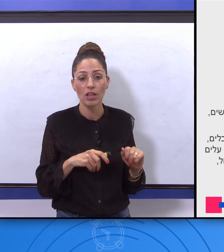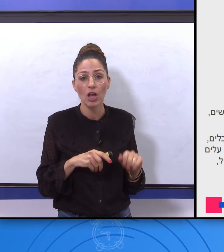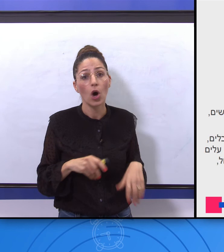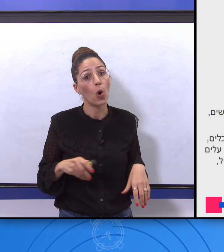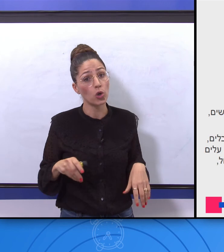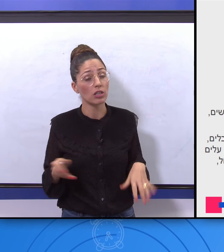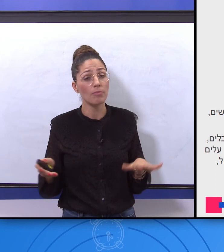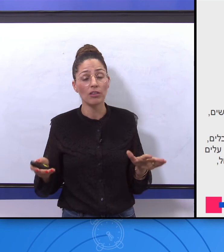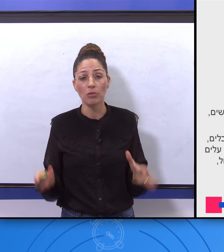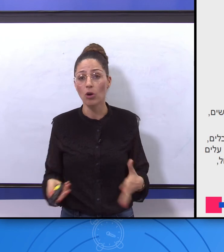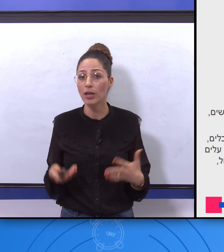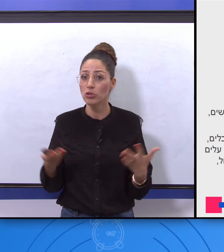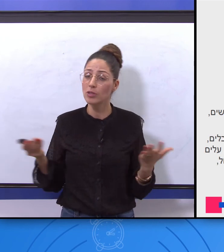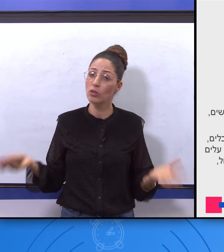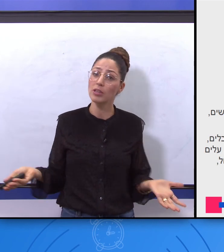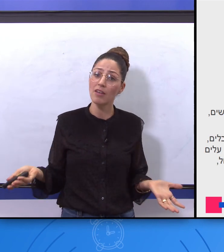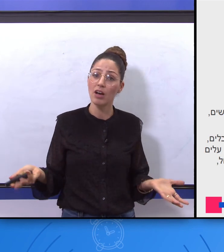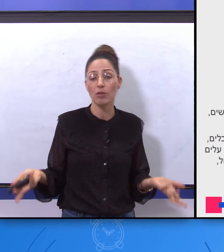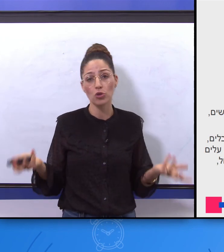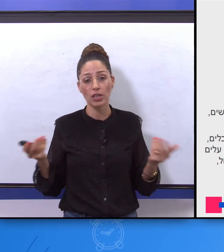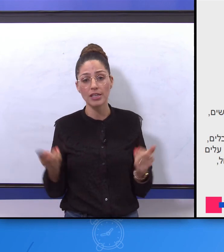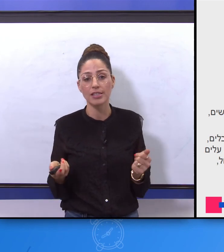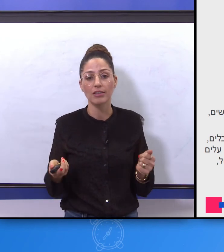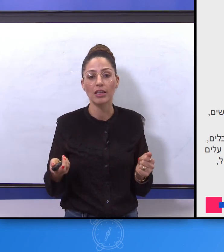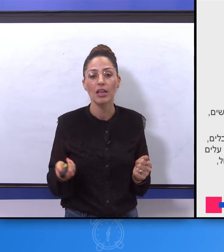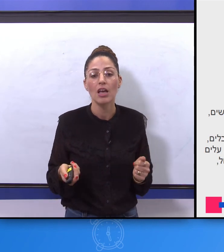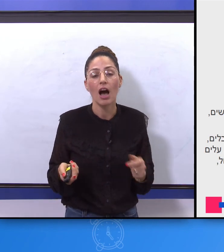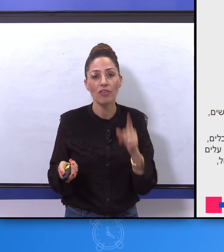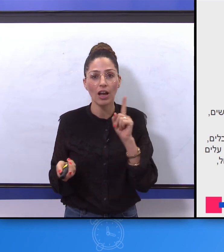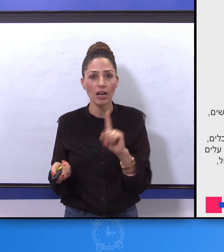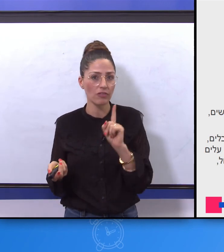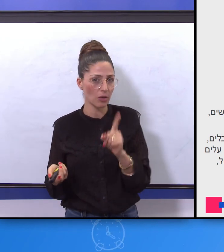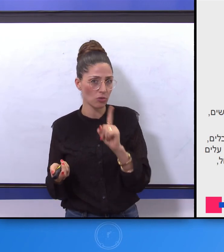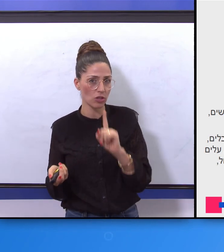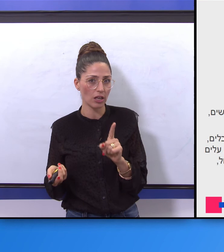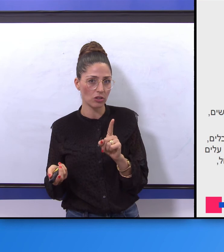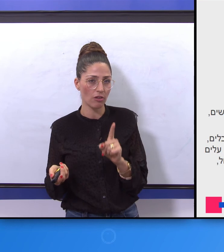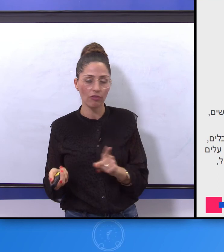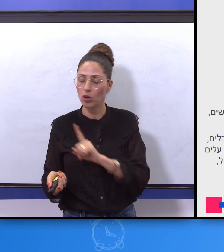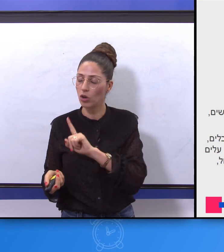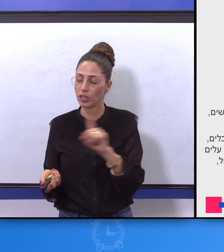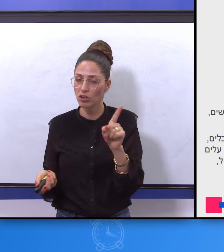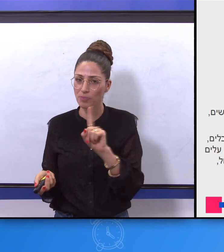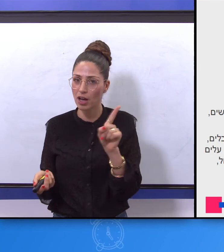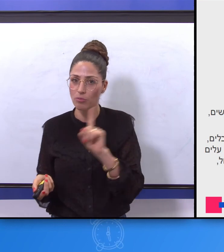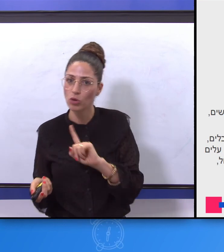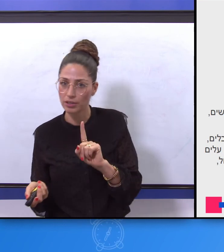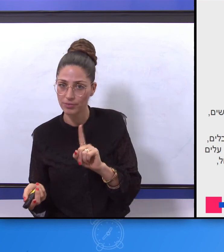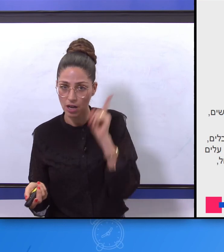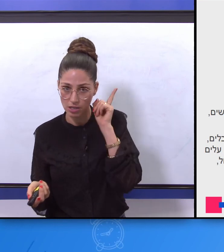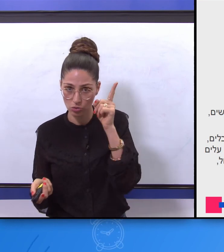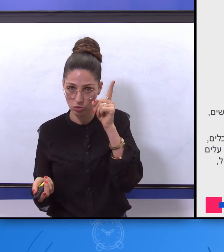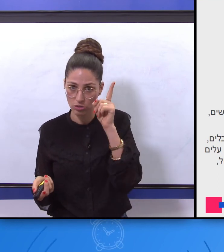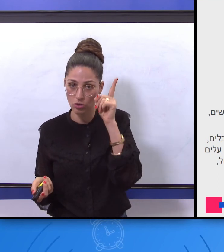טואלט, או שאתם מעדיפים חומרים שמצויים בטבע, כמו שאני עשיתי. אבל רק דברים שמותר לקטוף, לא לקטוף פרח